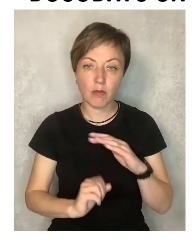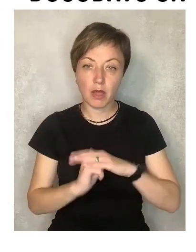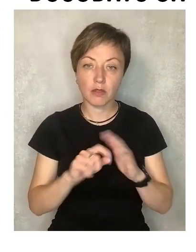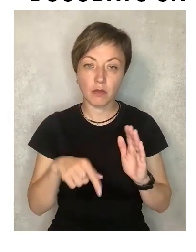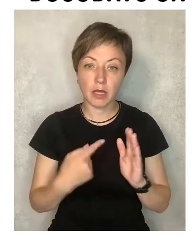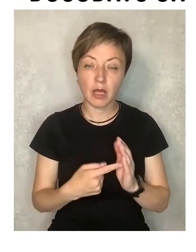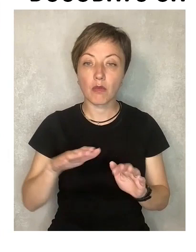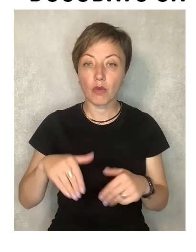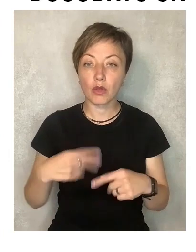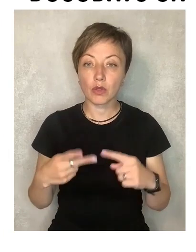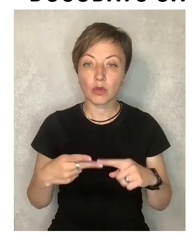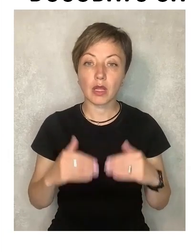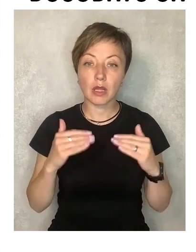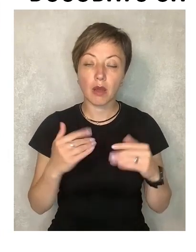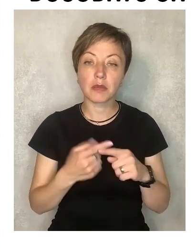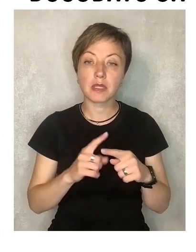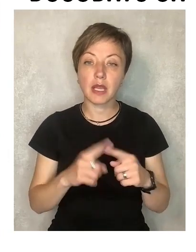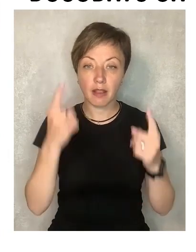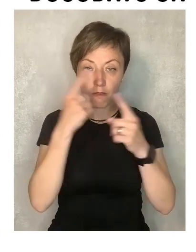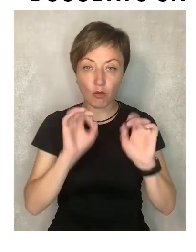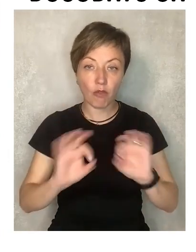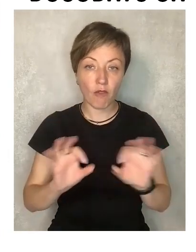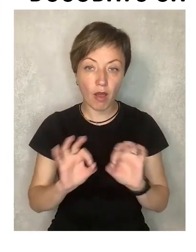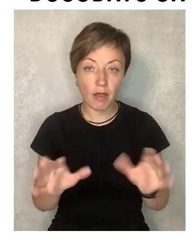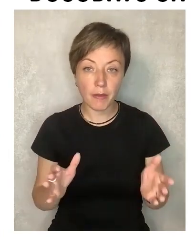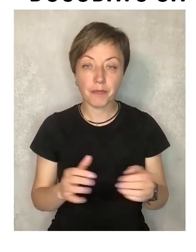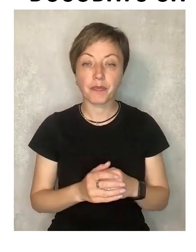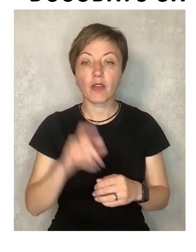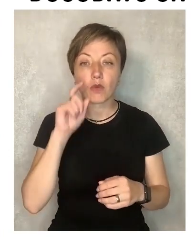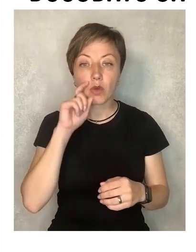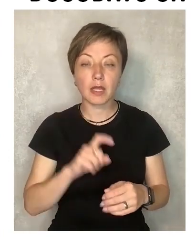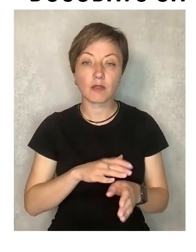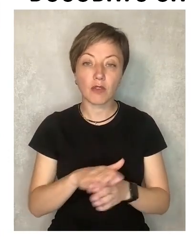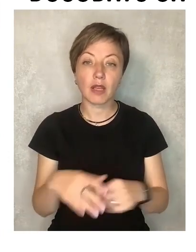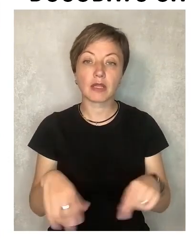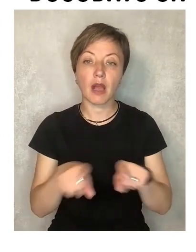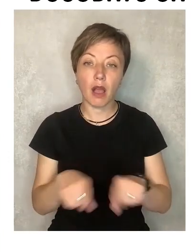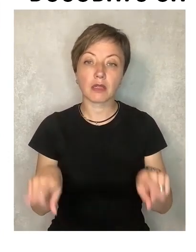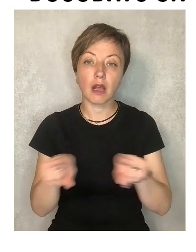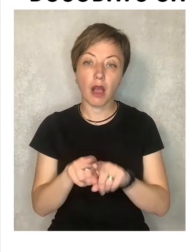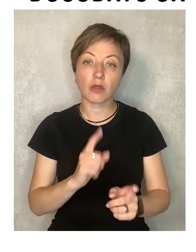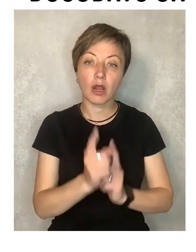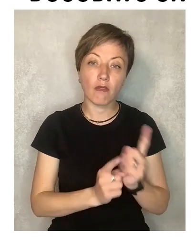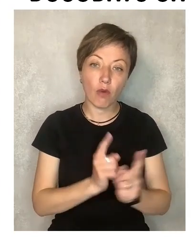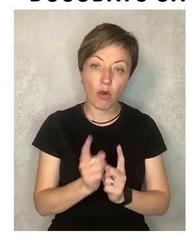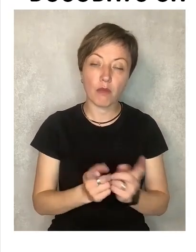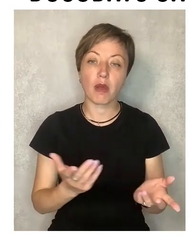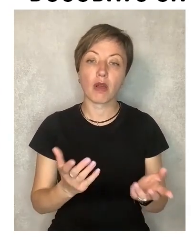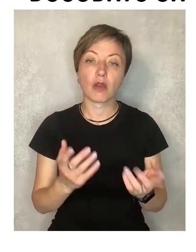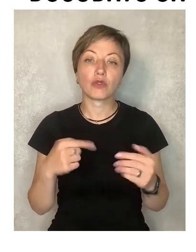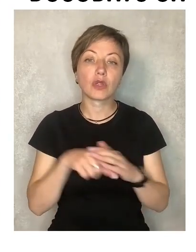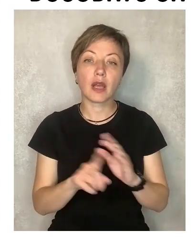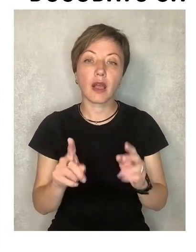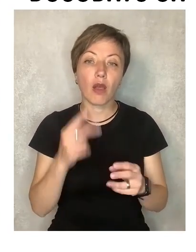Потім другий етап — це власне інформування, тобто. В Україні відбувається така-то там реформа, що таке